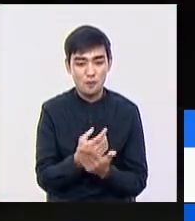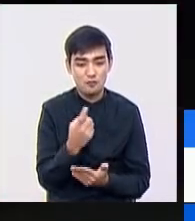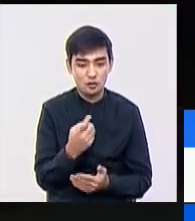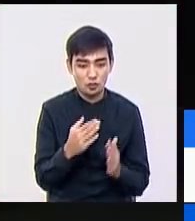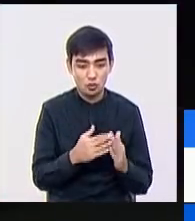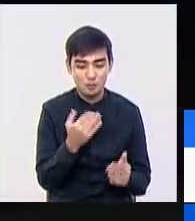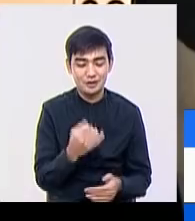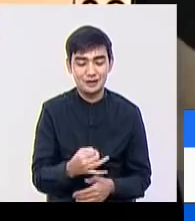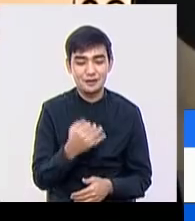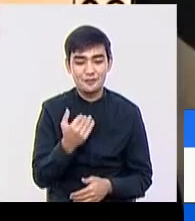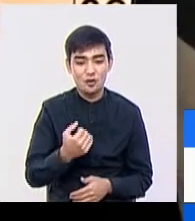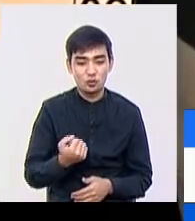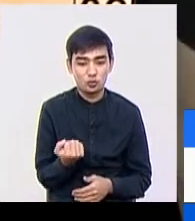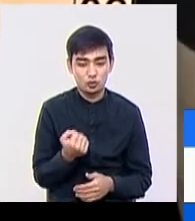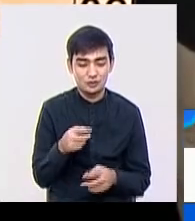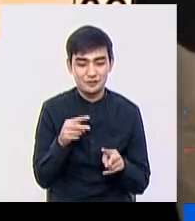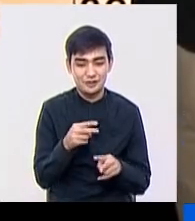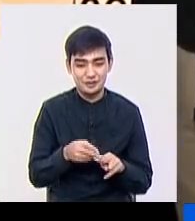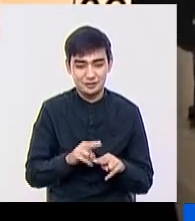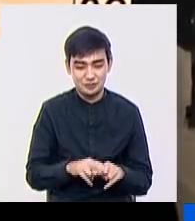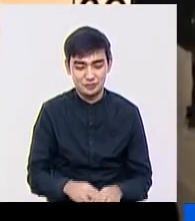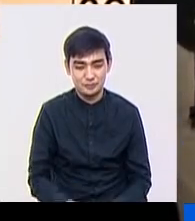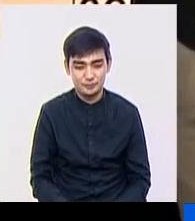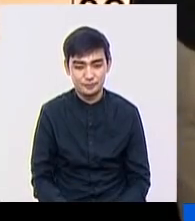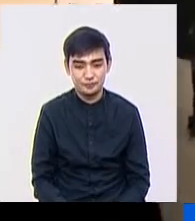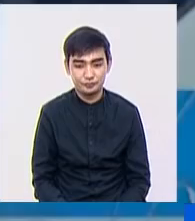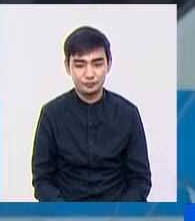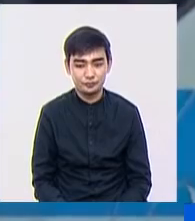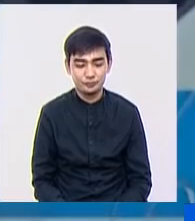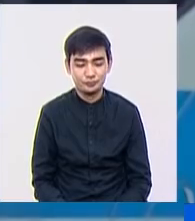хозяин дома и свидетель понятой.